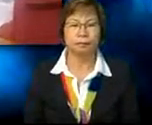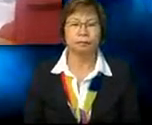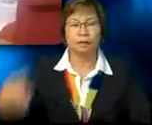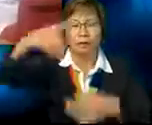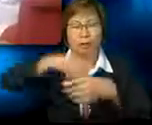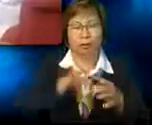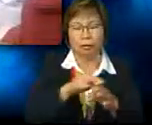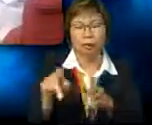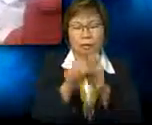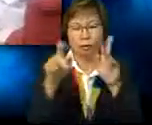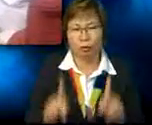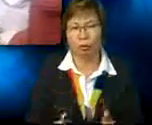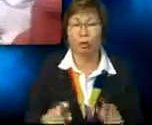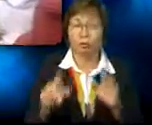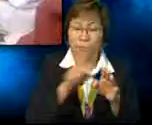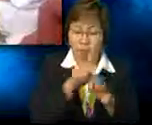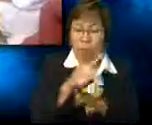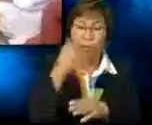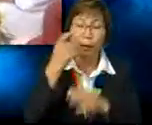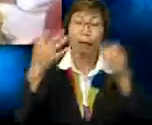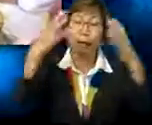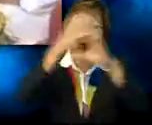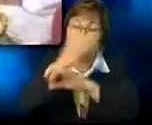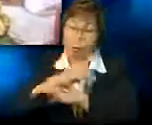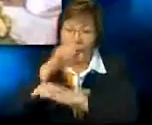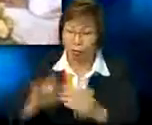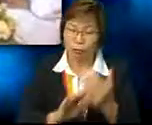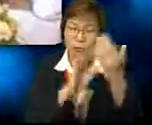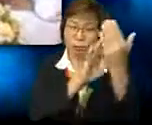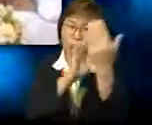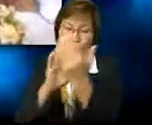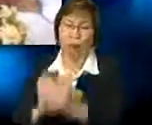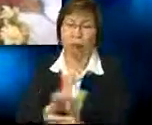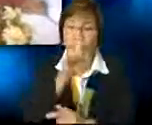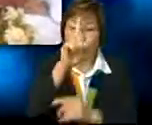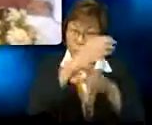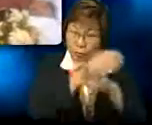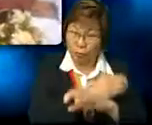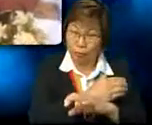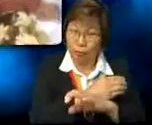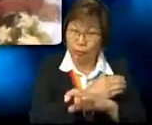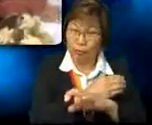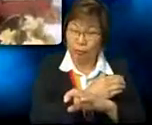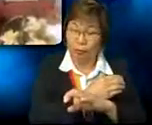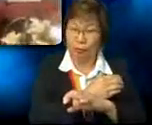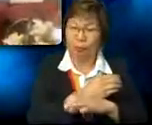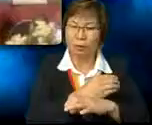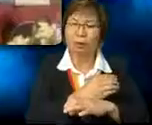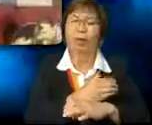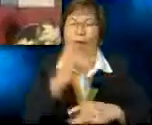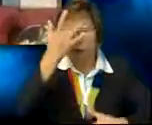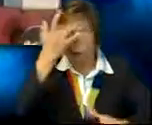Dalam kerjaya sebagai pakar mata, banyak cabaran yang harus ditempuhi. Salah satunya ialah ekspektasi pesakit di